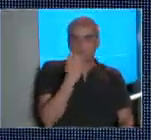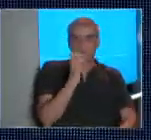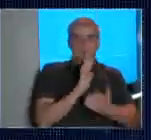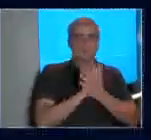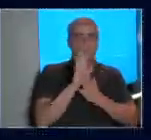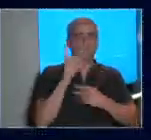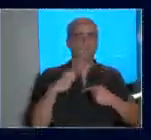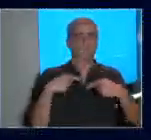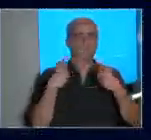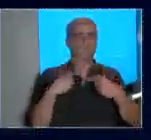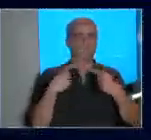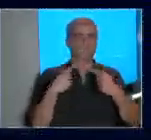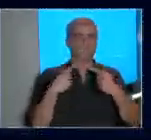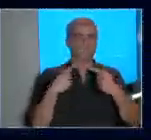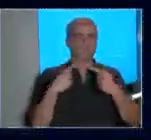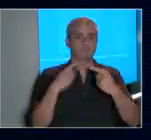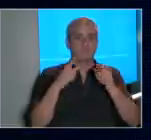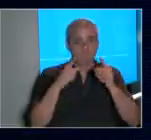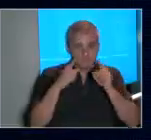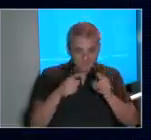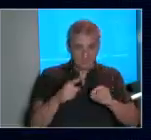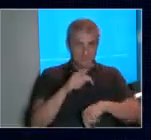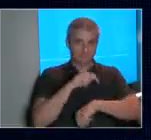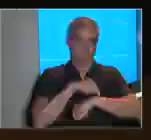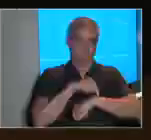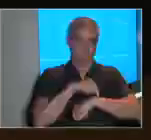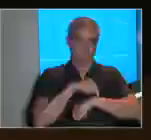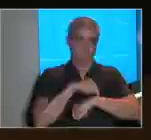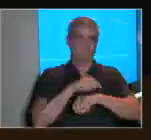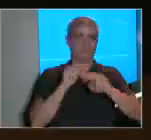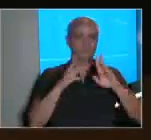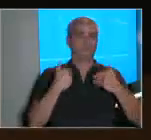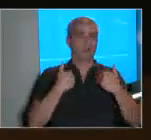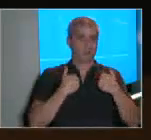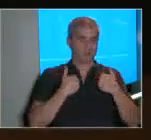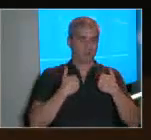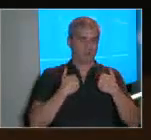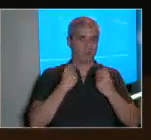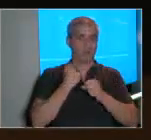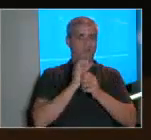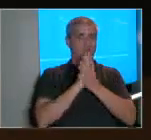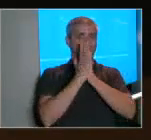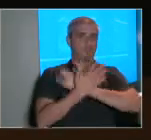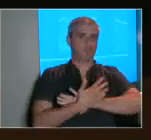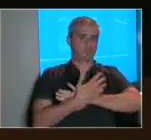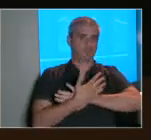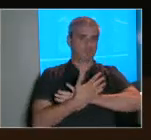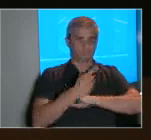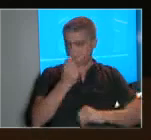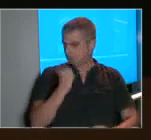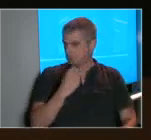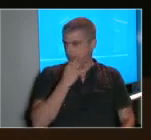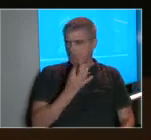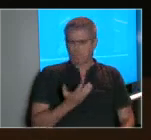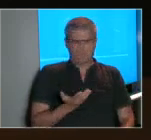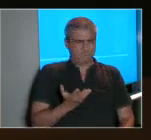415 ימים. זה הזמן שיש לנו לשינוי. אתם בטח